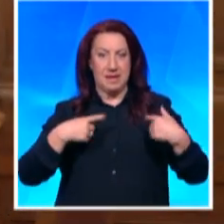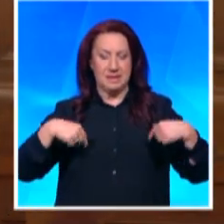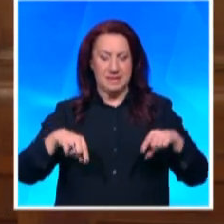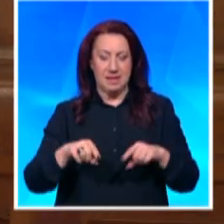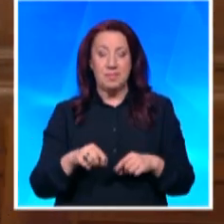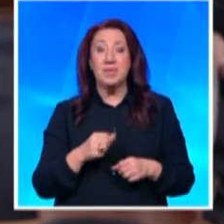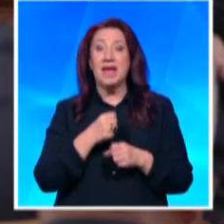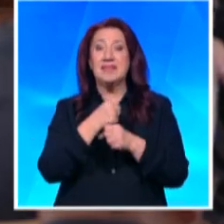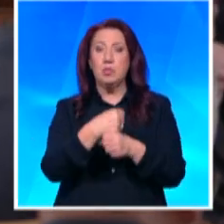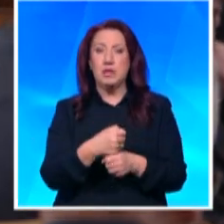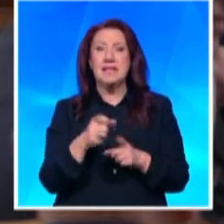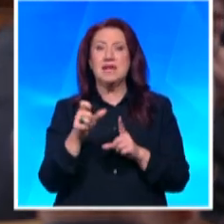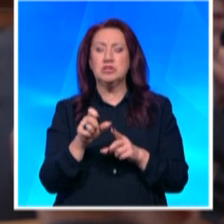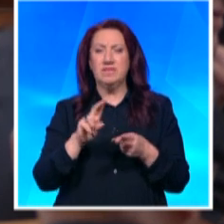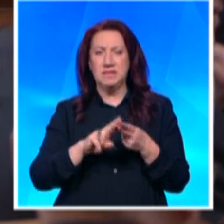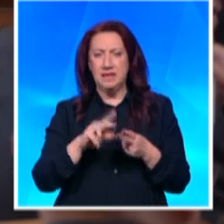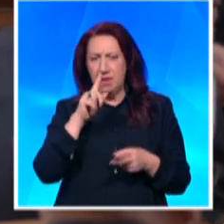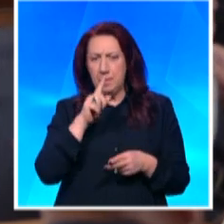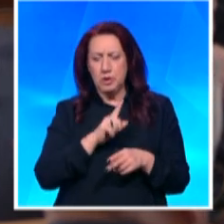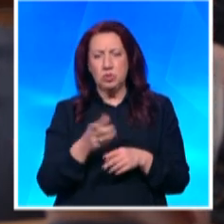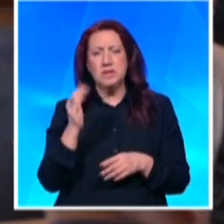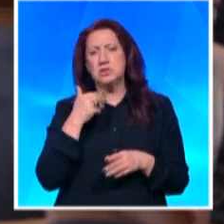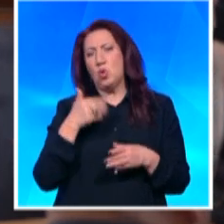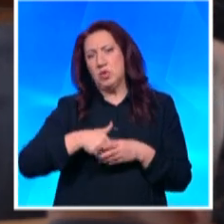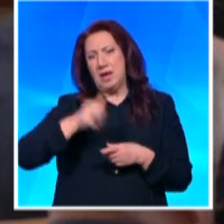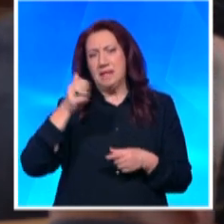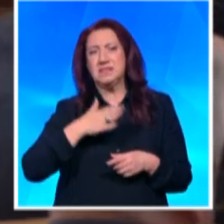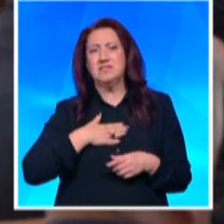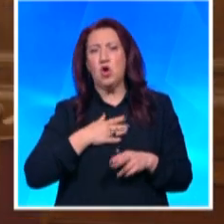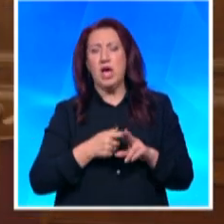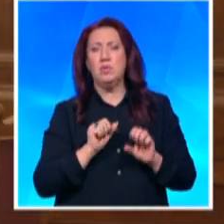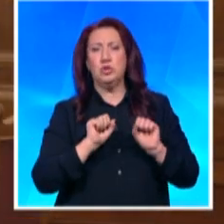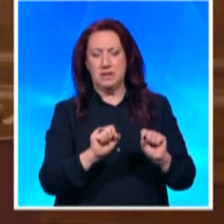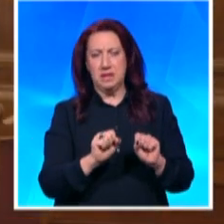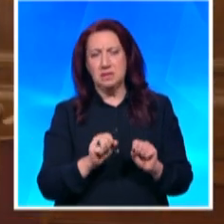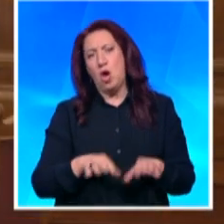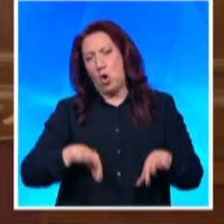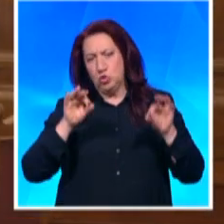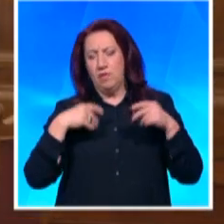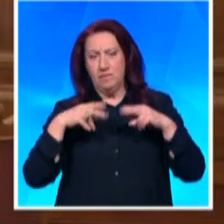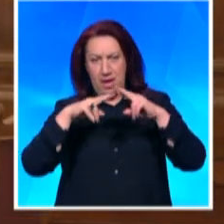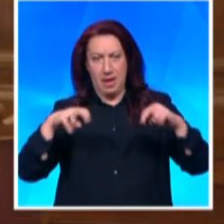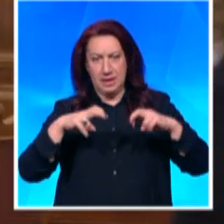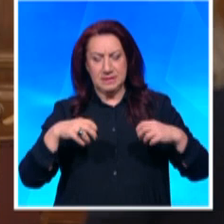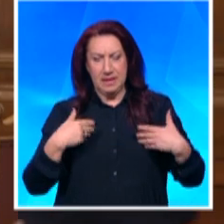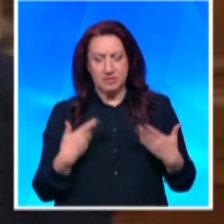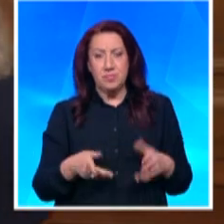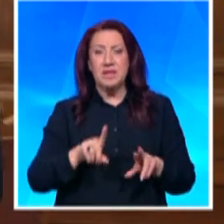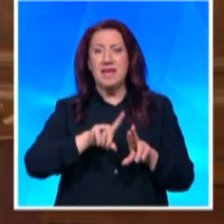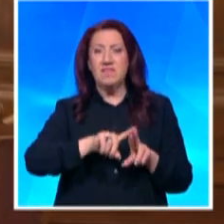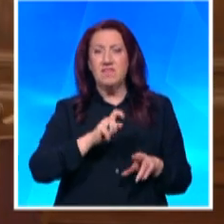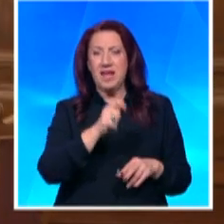минути след като се отказа от имунитета си, за да бъде разследван. Иван Гешев и придворните му от